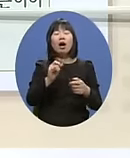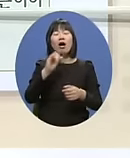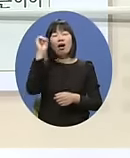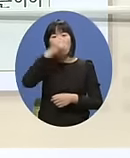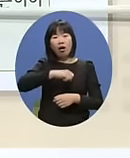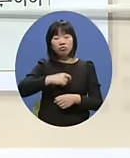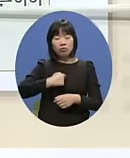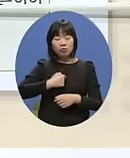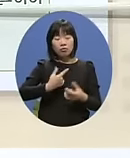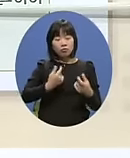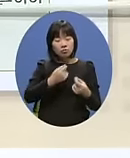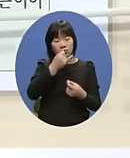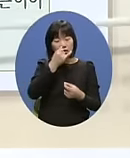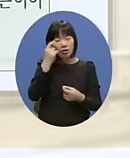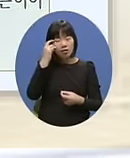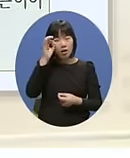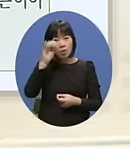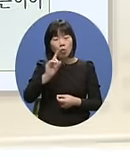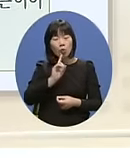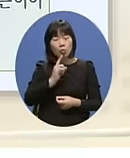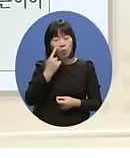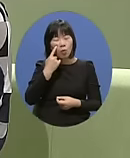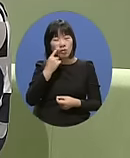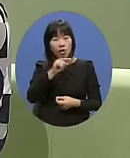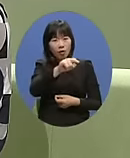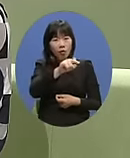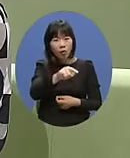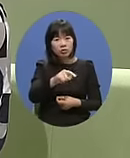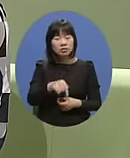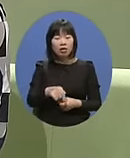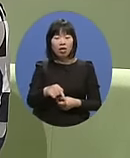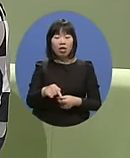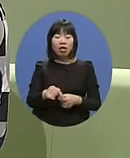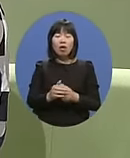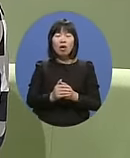있어? 그래, 한번 생각해보자. 예를 들면 너 있잖아. 너 뒷담화